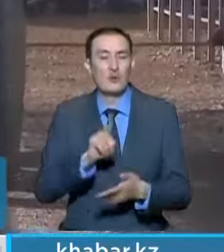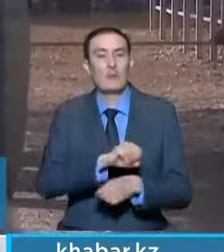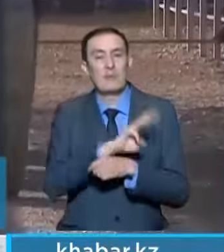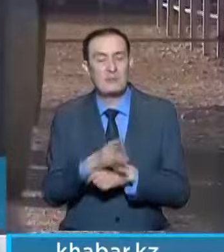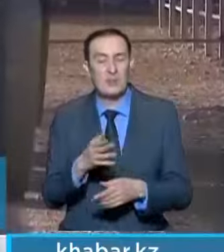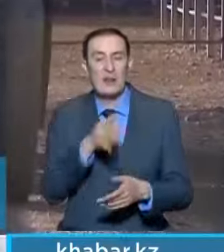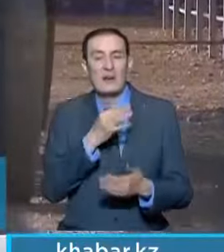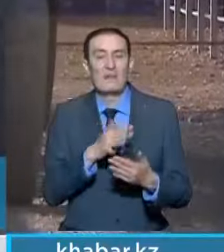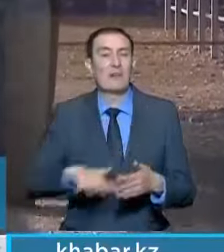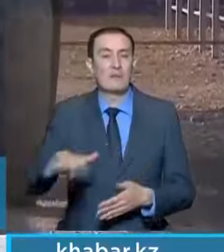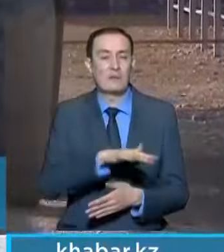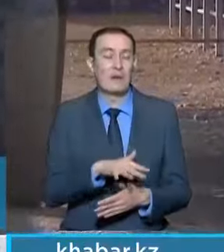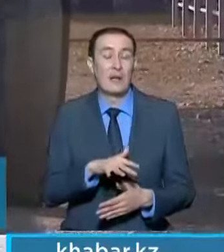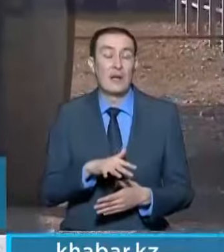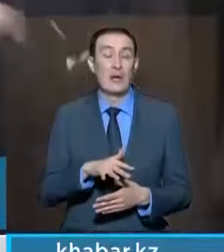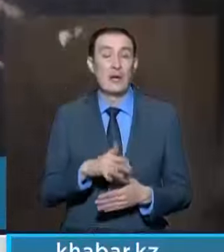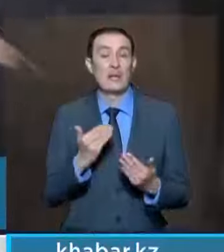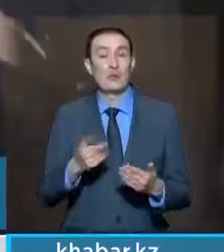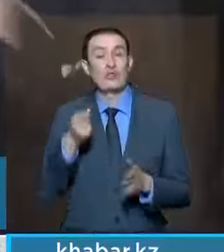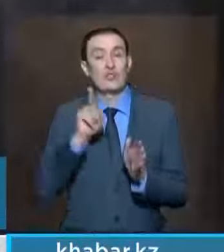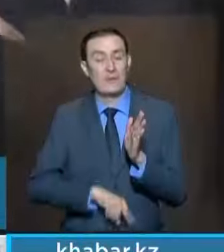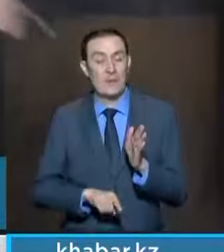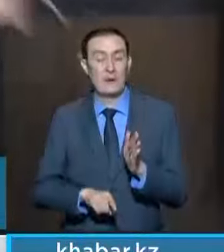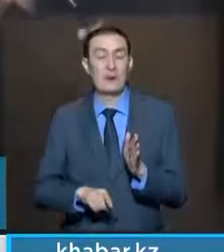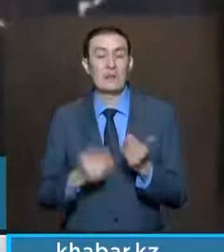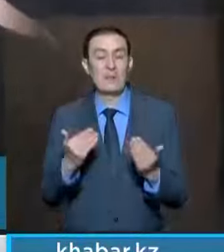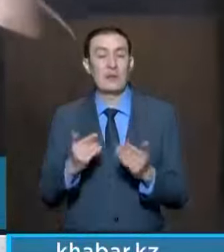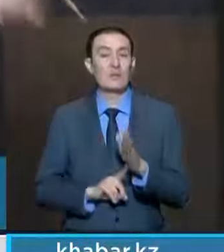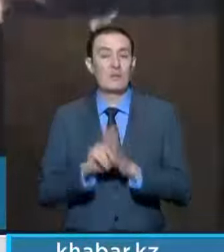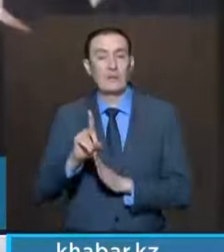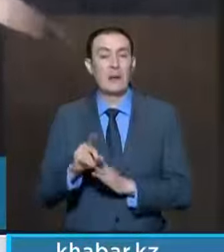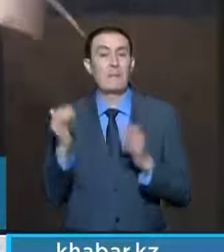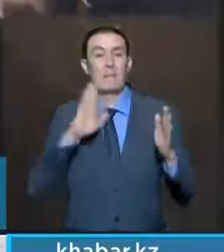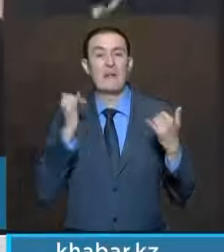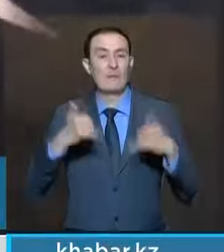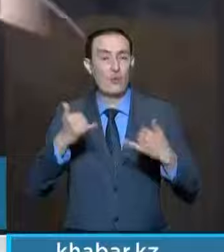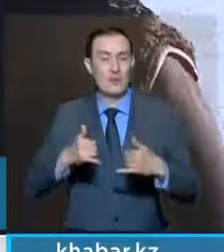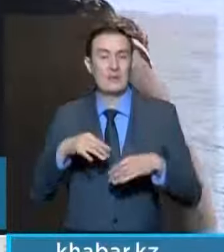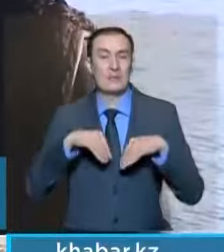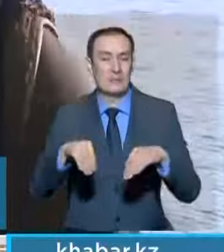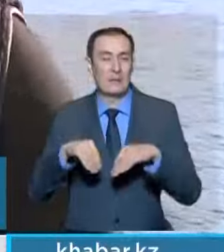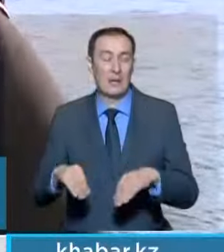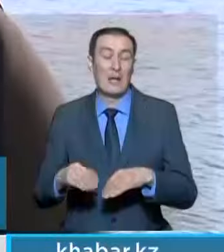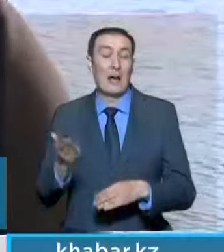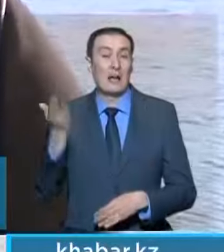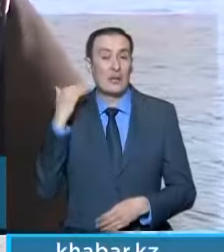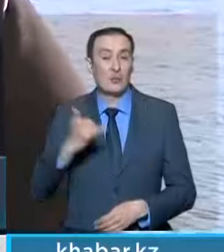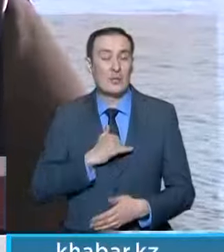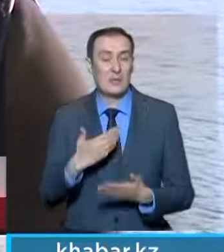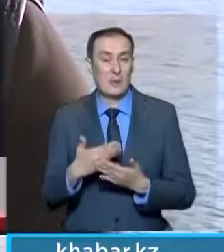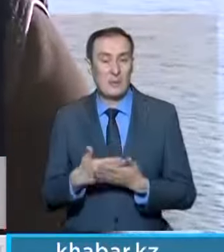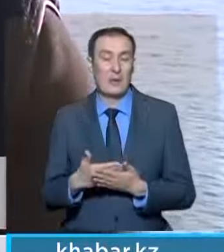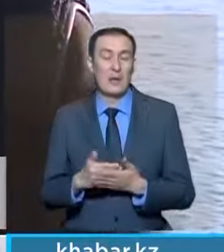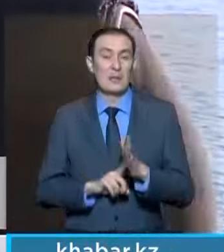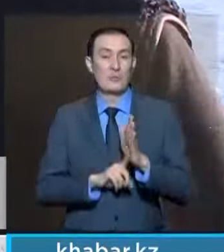обеспечить себя ими в зоне рискового земледелия и удешевить их, фермеры перешли на поливное земледелие. Если до этого, когда у нас мы